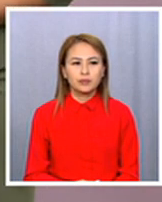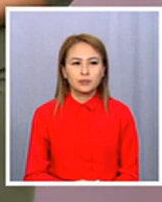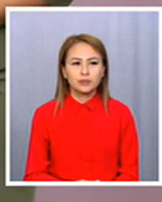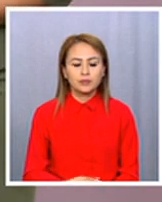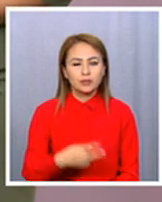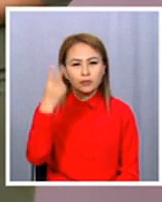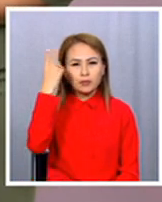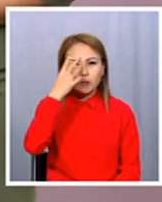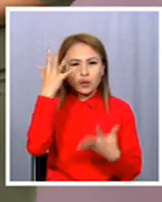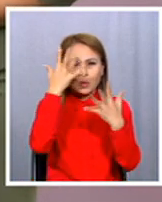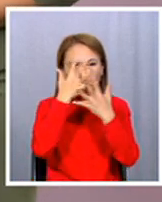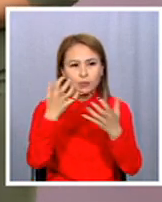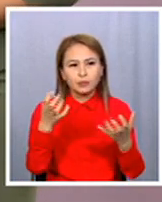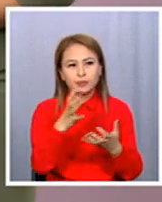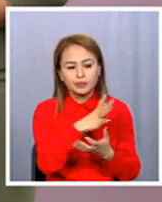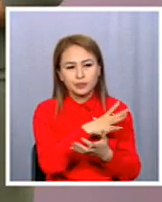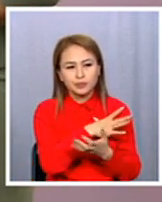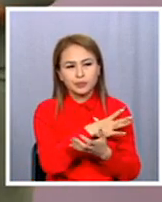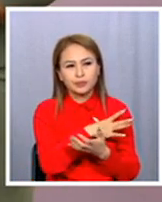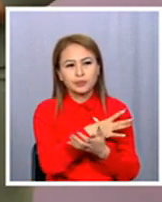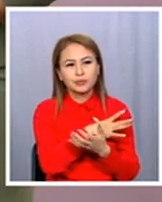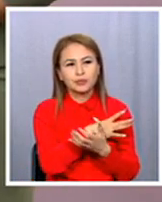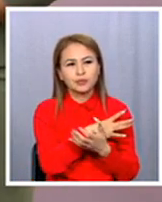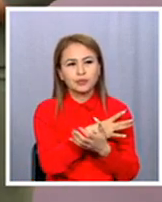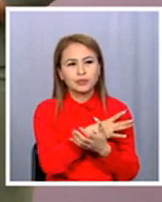Қара бұлт пайда болды.